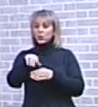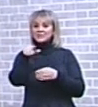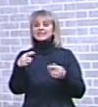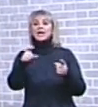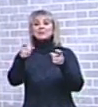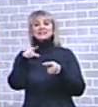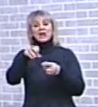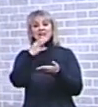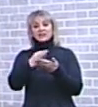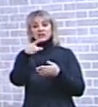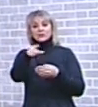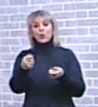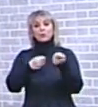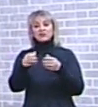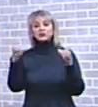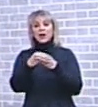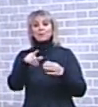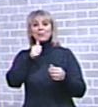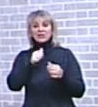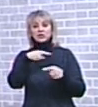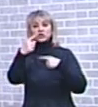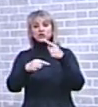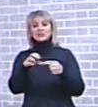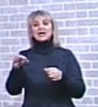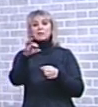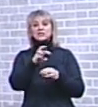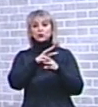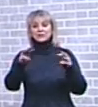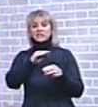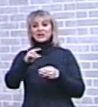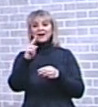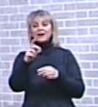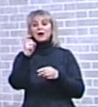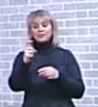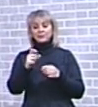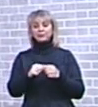призвать к ответственности управляющую компанию пытаются через областное министерство ЖКХ.